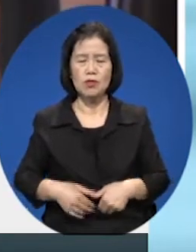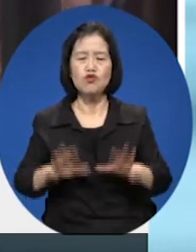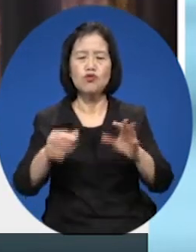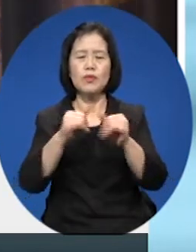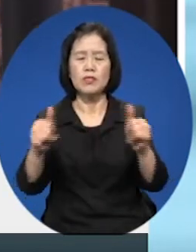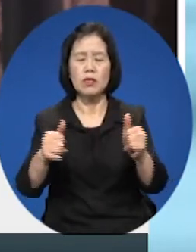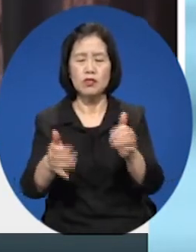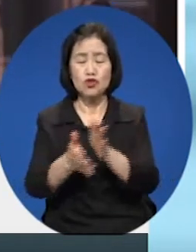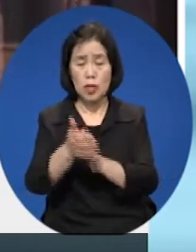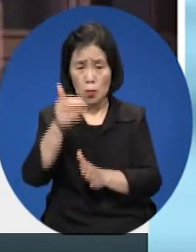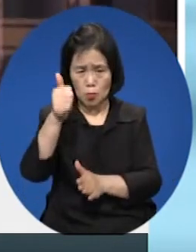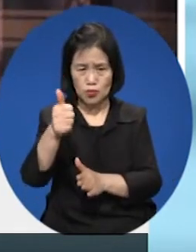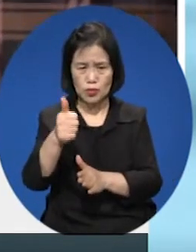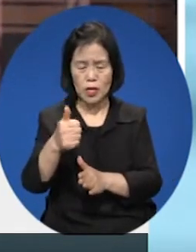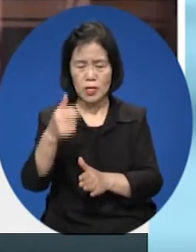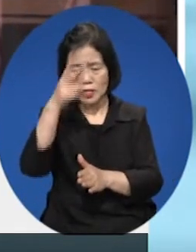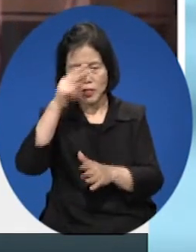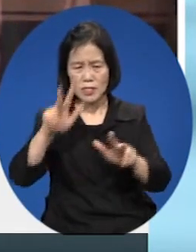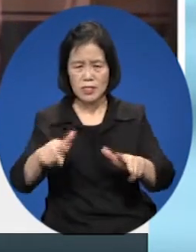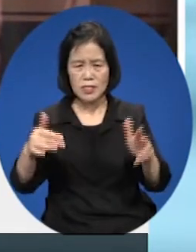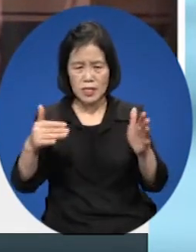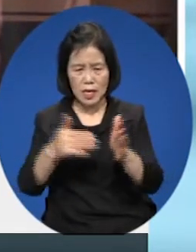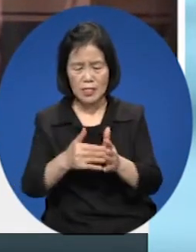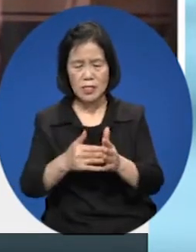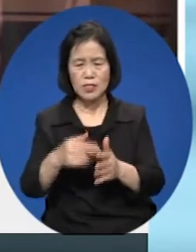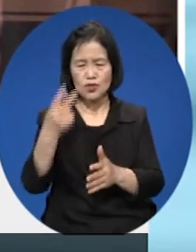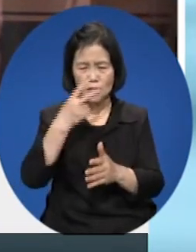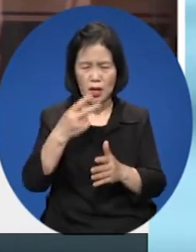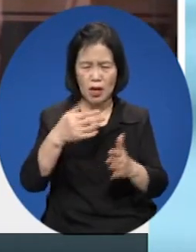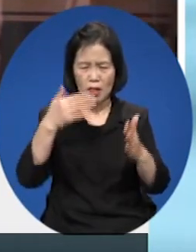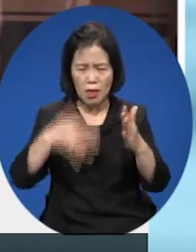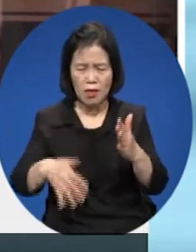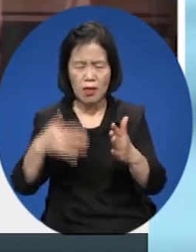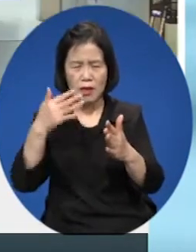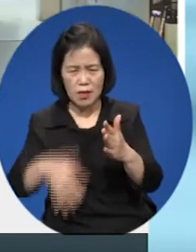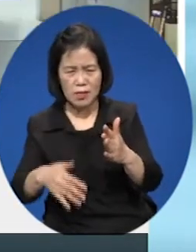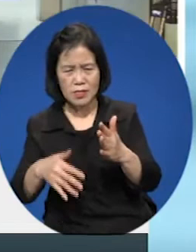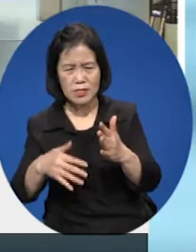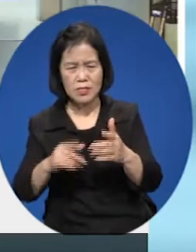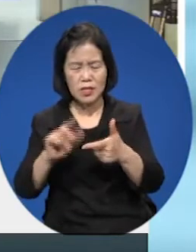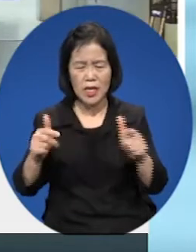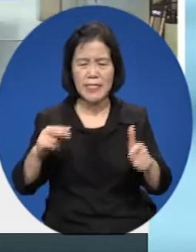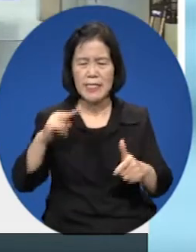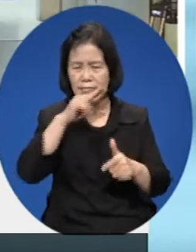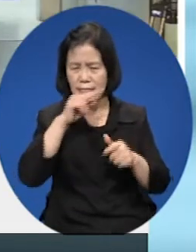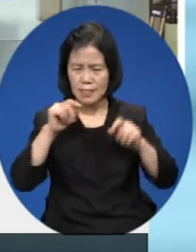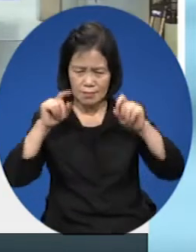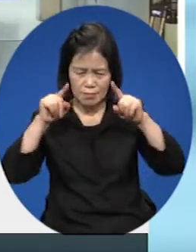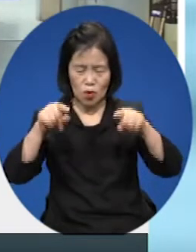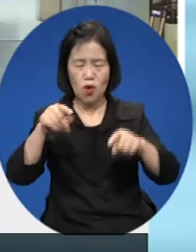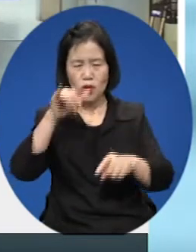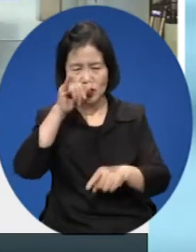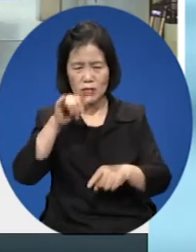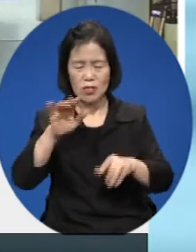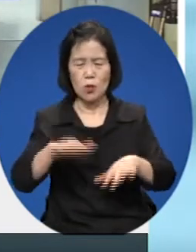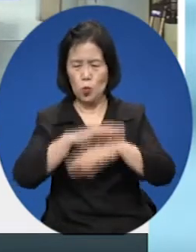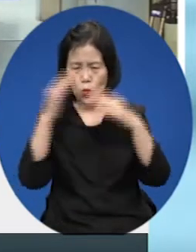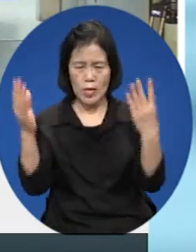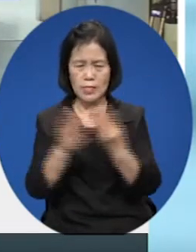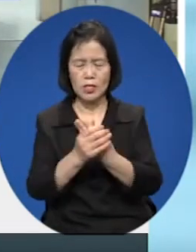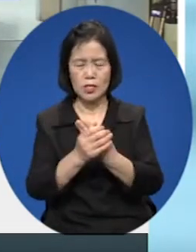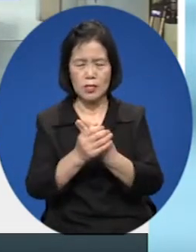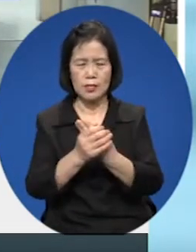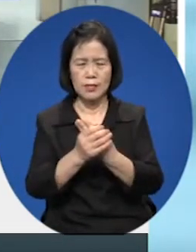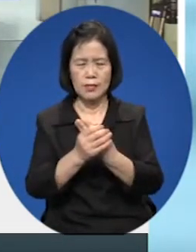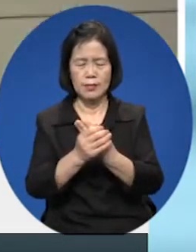싸움과 경찰이 지금까지 이제 여러 가지 못해 좀 수사가 미흡하지 않을까 된 여러 가지 의심의 눈초리 있었잖아요 그런 눈초리를 완전히 또